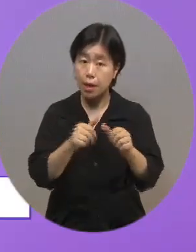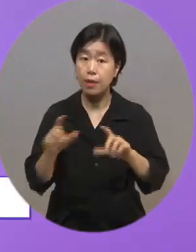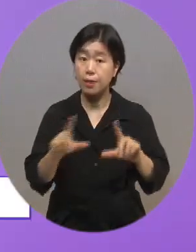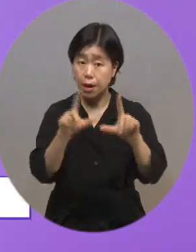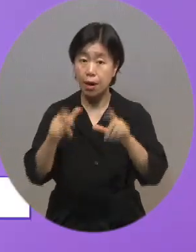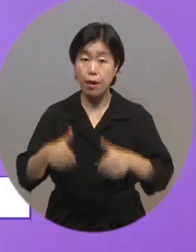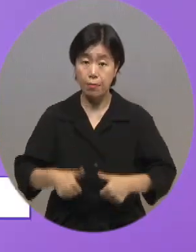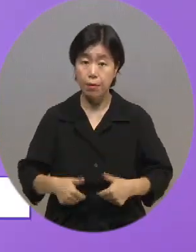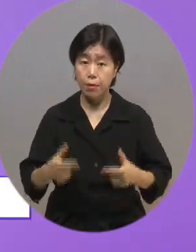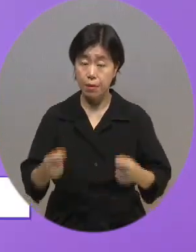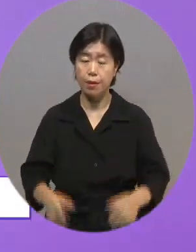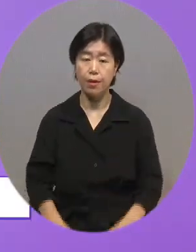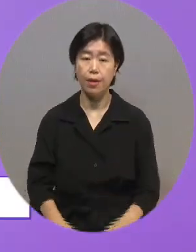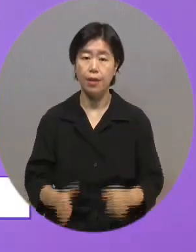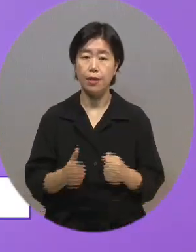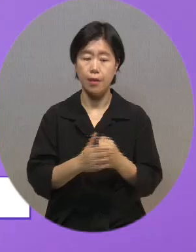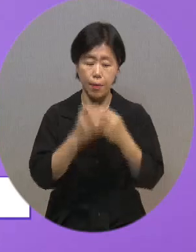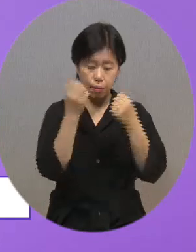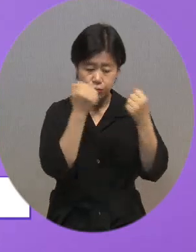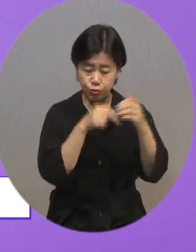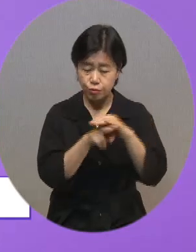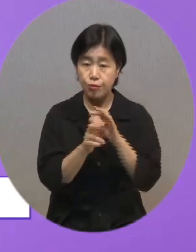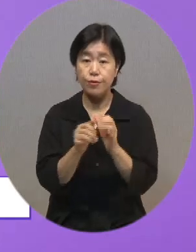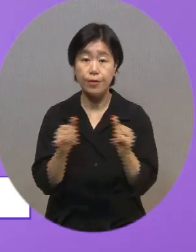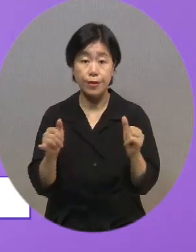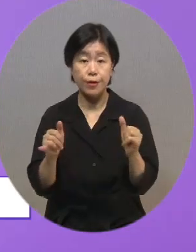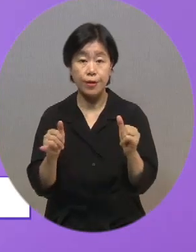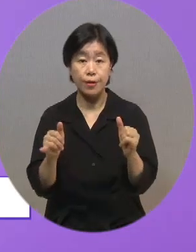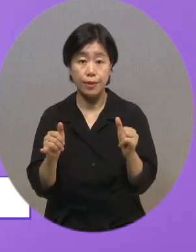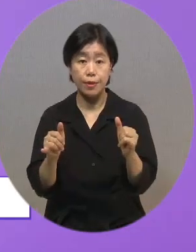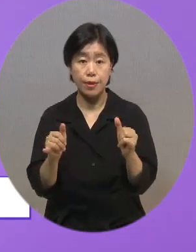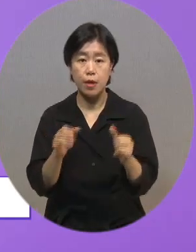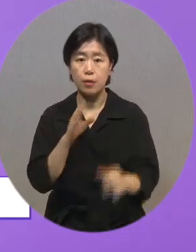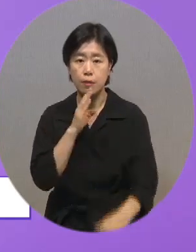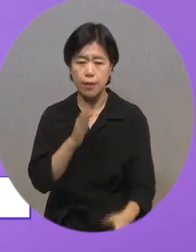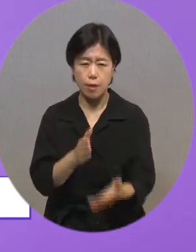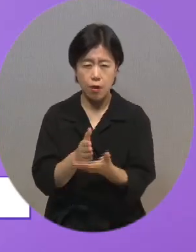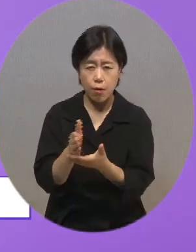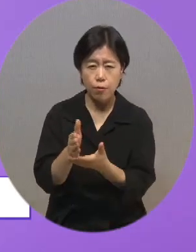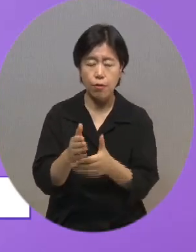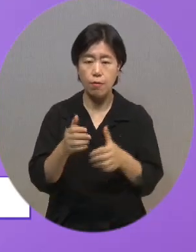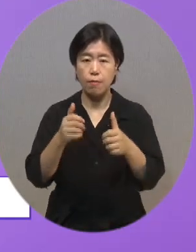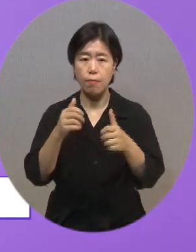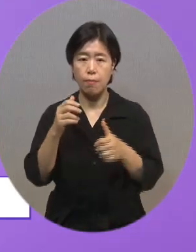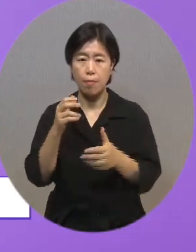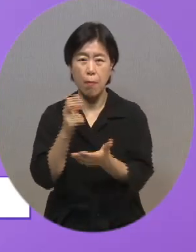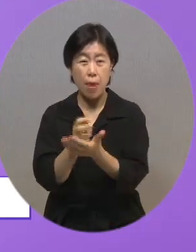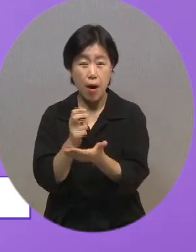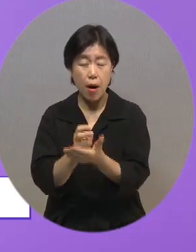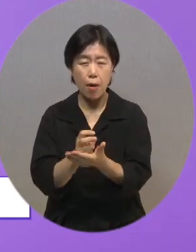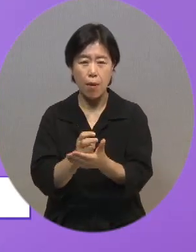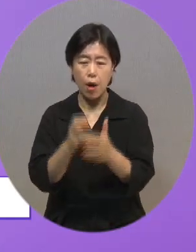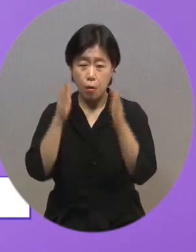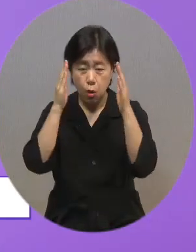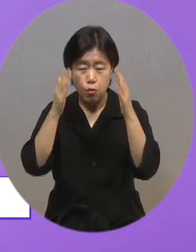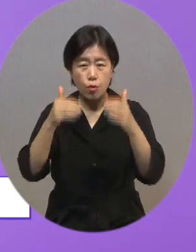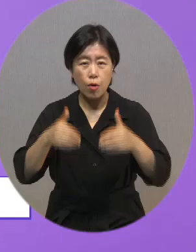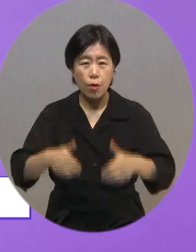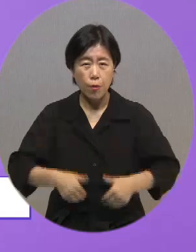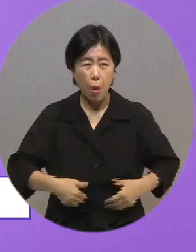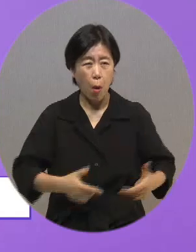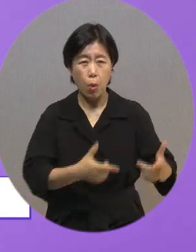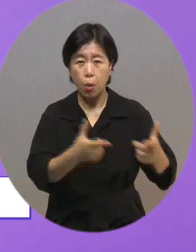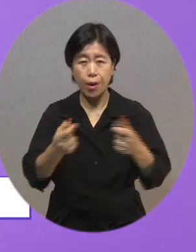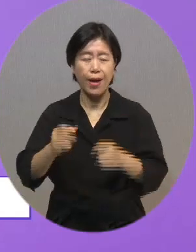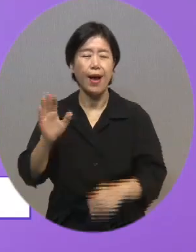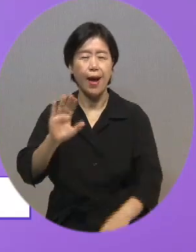그래서 탈북민들이 이게 전문적으로 법 공부 이런 거는 하라는 말씀은